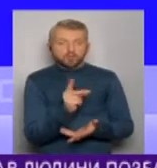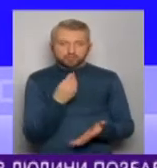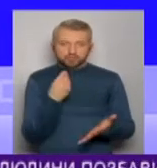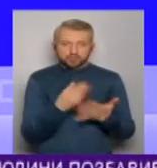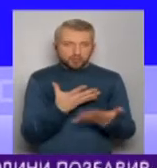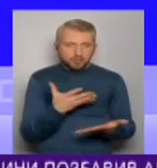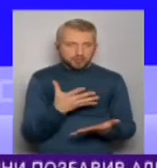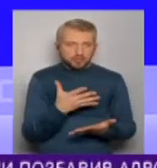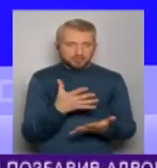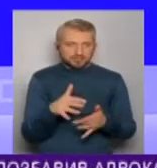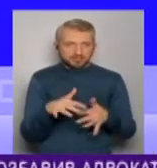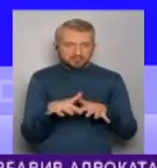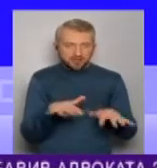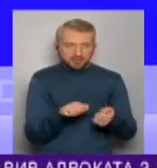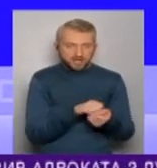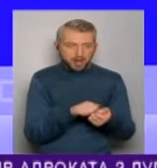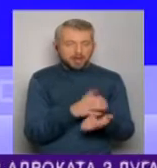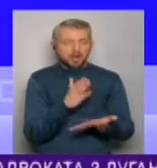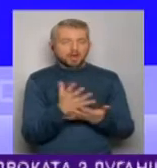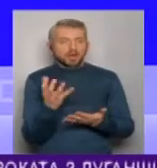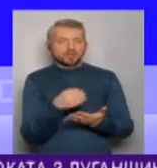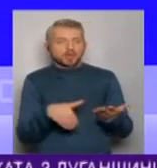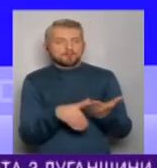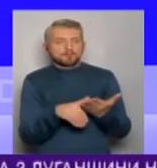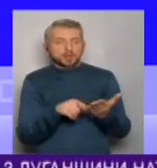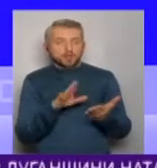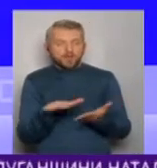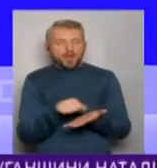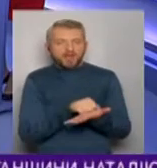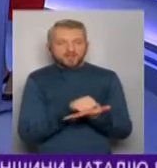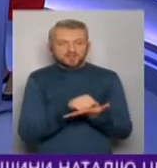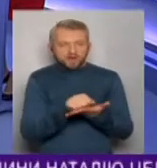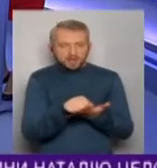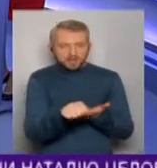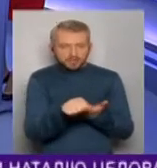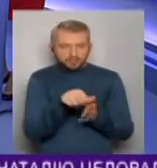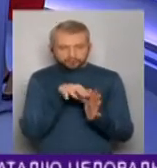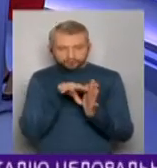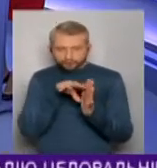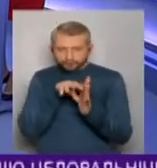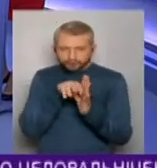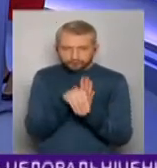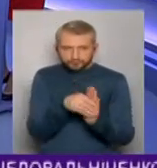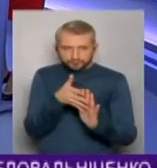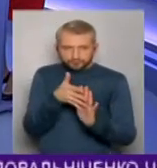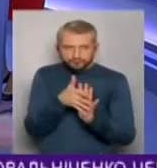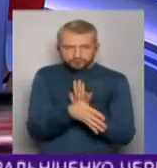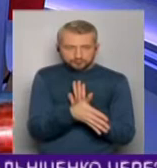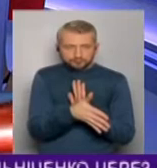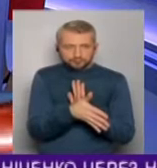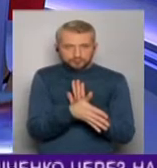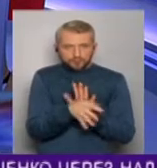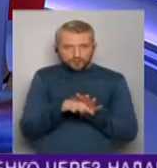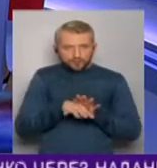Наприклад, є ще метод, що вставляється у саме асфальтне покриття такі дросель, які